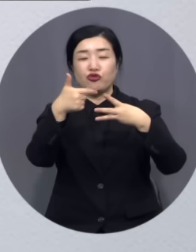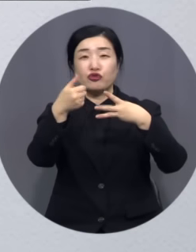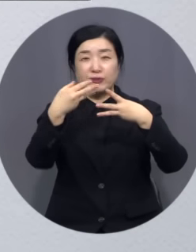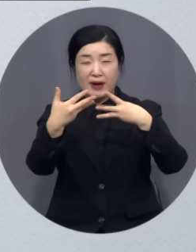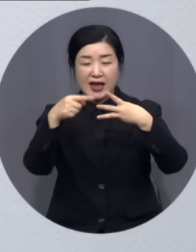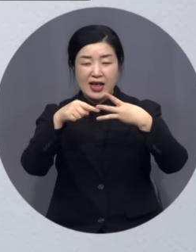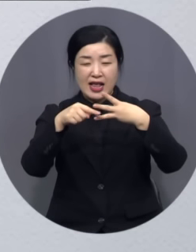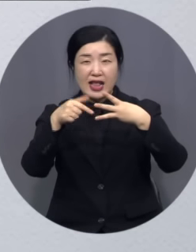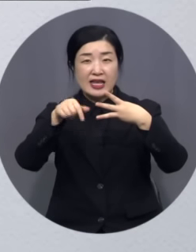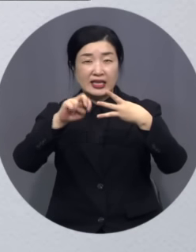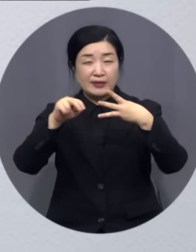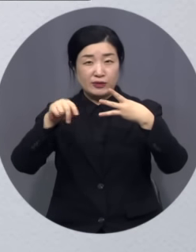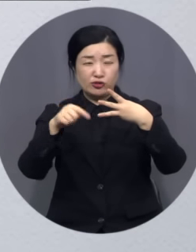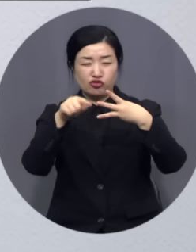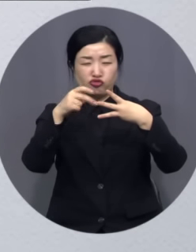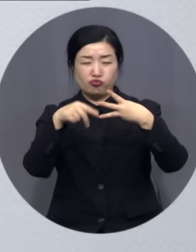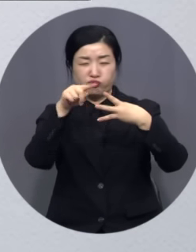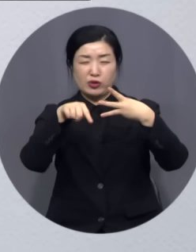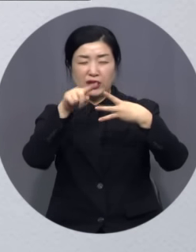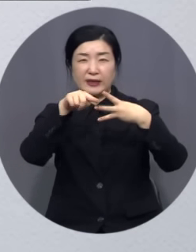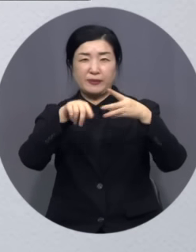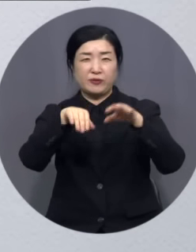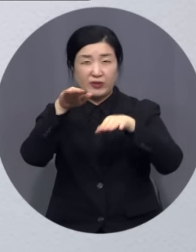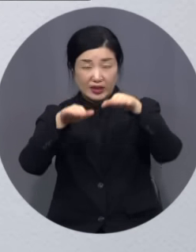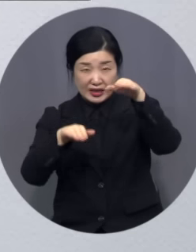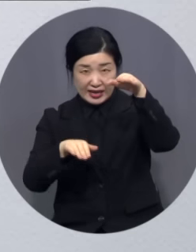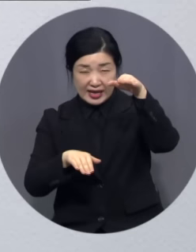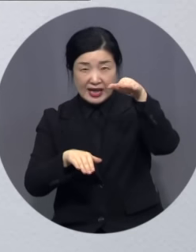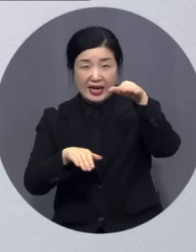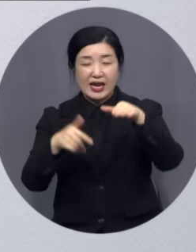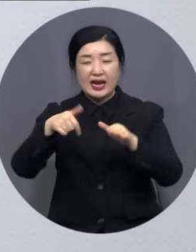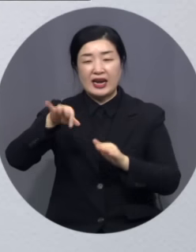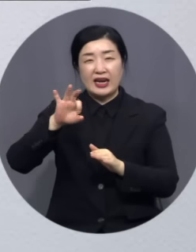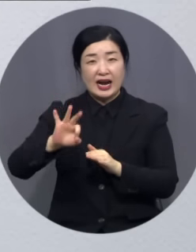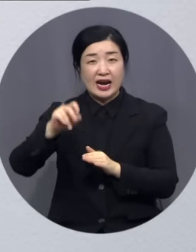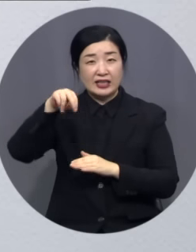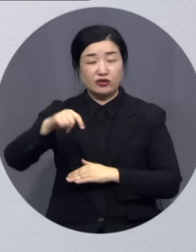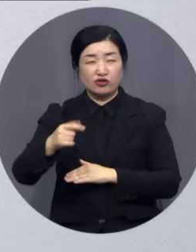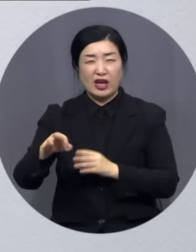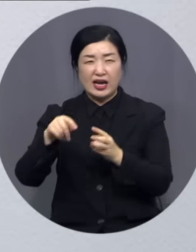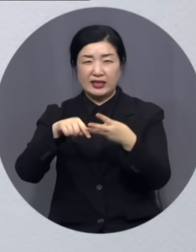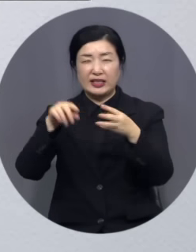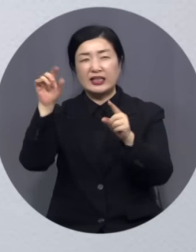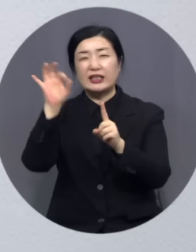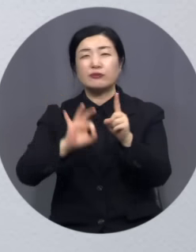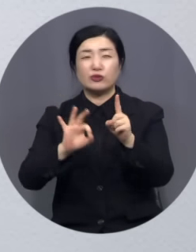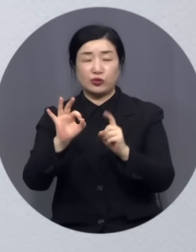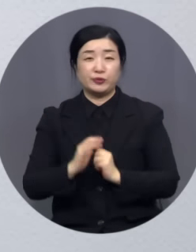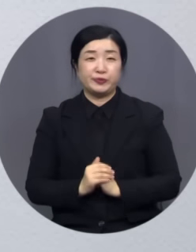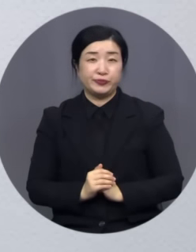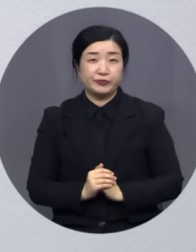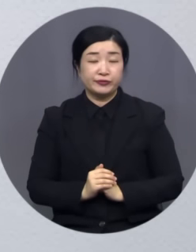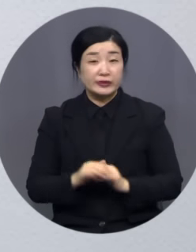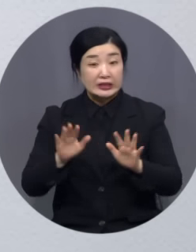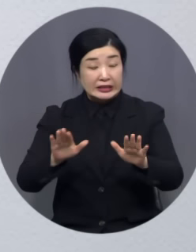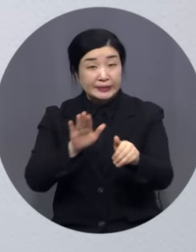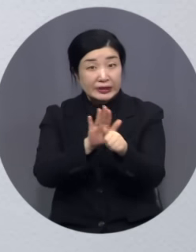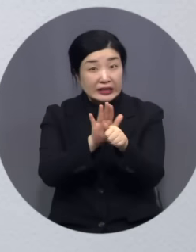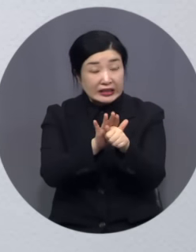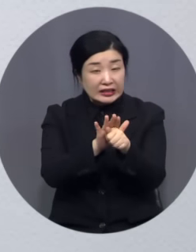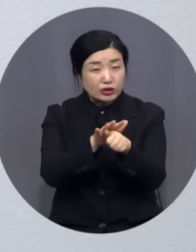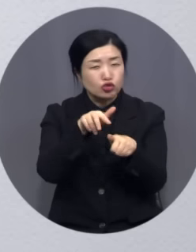김승욱 후보 12% 높았고 녹색 정의당 강순화 후보 1% 지금 지지하는